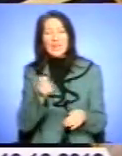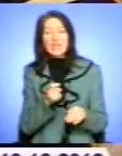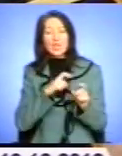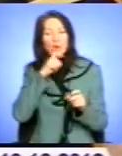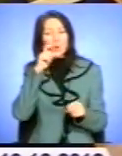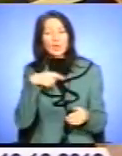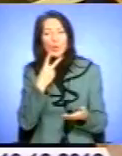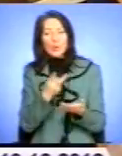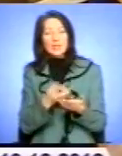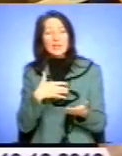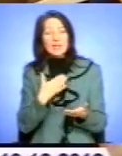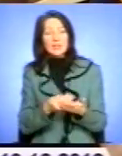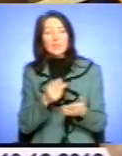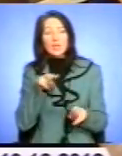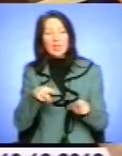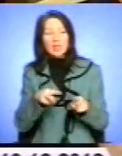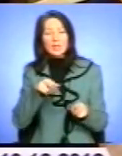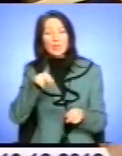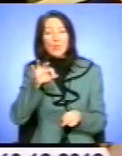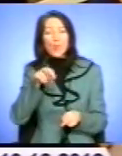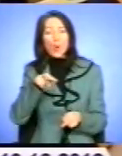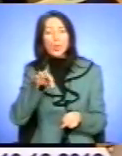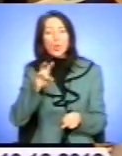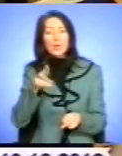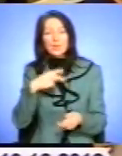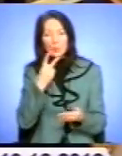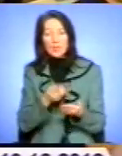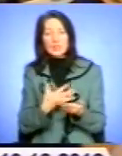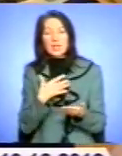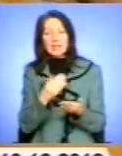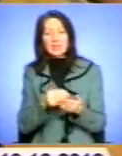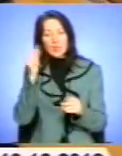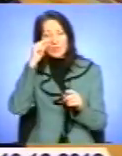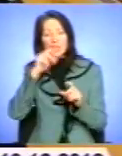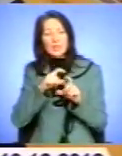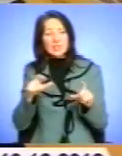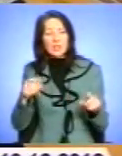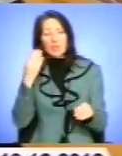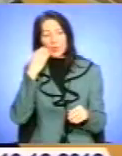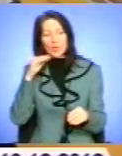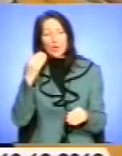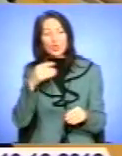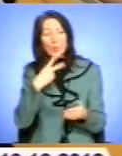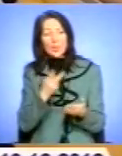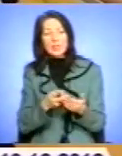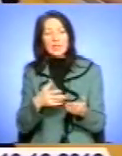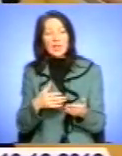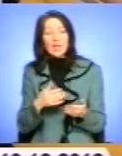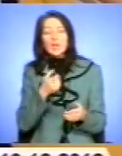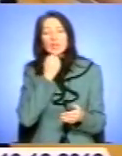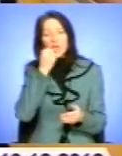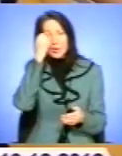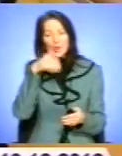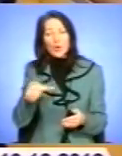вони презентували свій навчальний заклад, досконалюють його для того, щоб показати свій танець. Дякую всім, тут дуже подобається їй, і